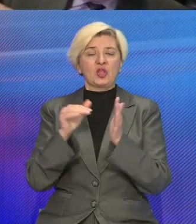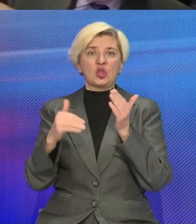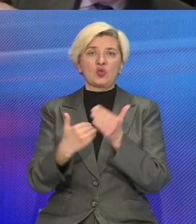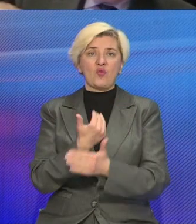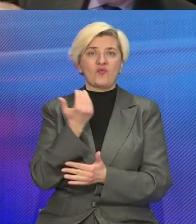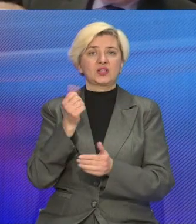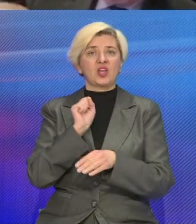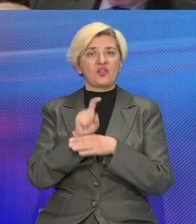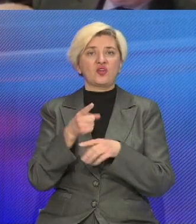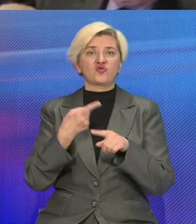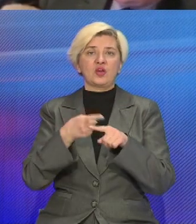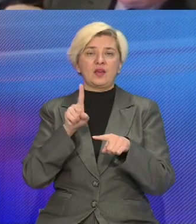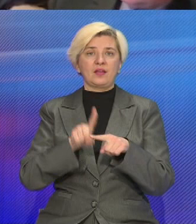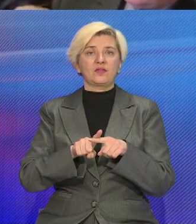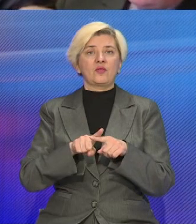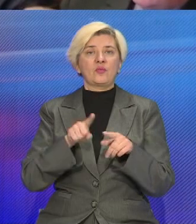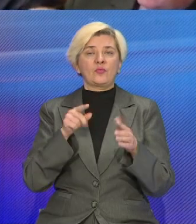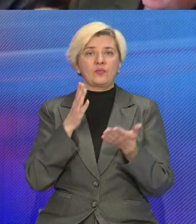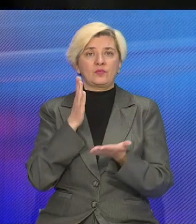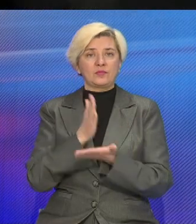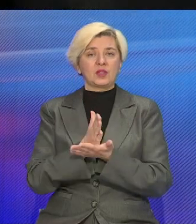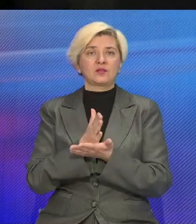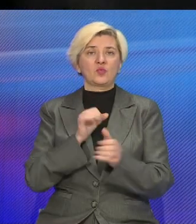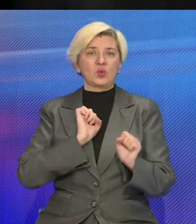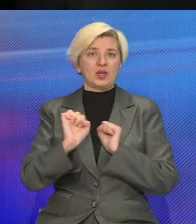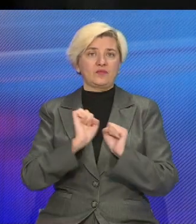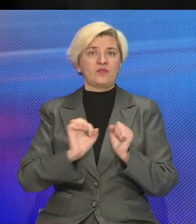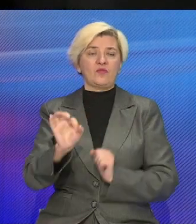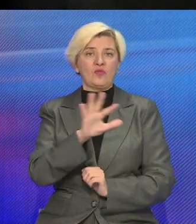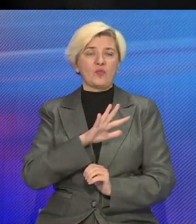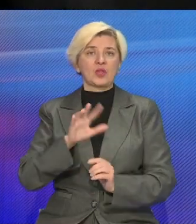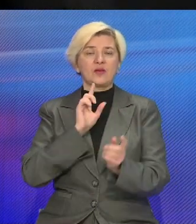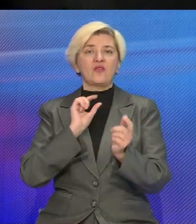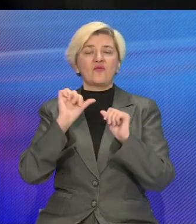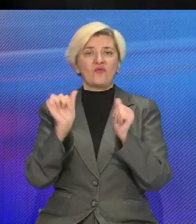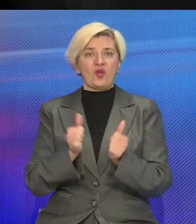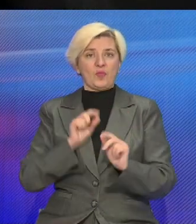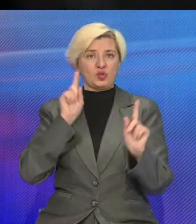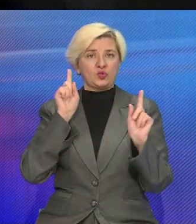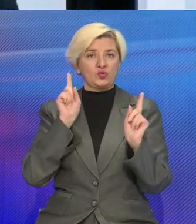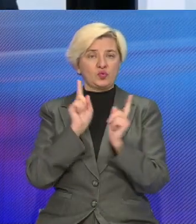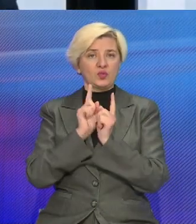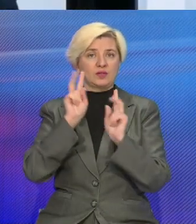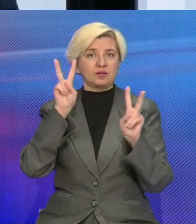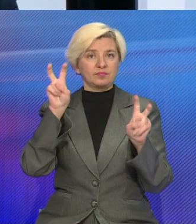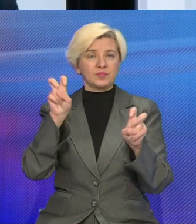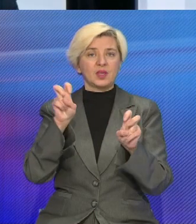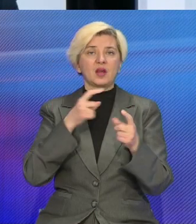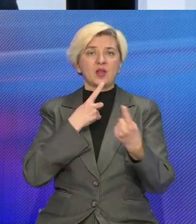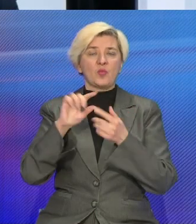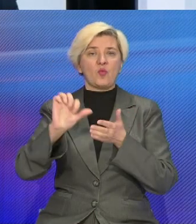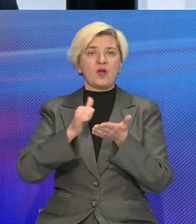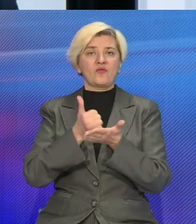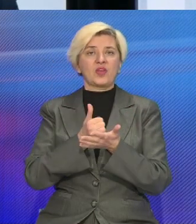поставило керівництво в області. Формат зустріч, який проводиться під назвою «Розмова об головним», неформальна гуторка, у якої є